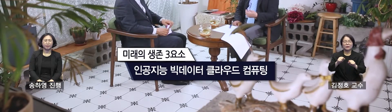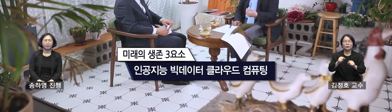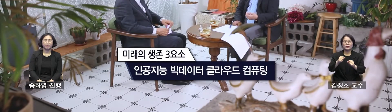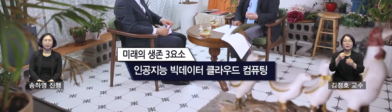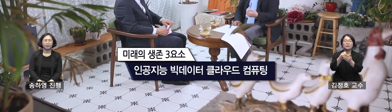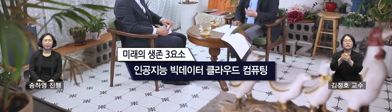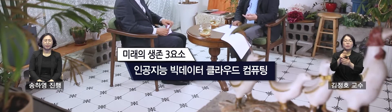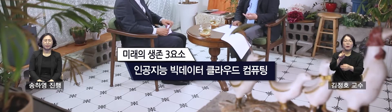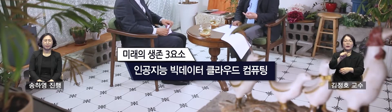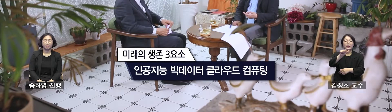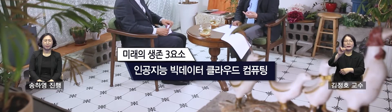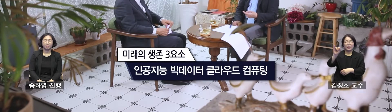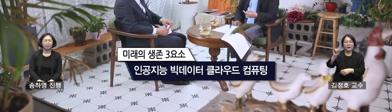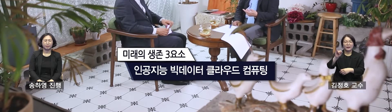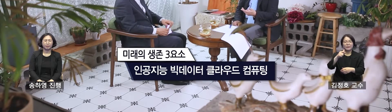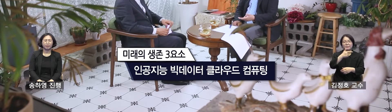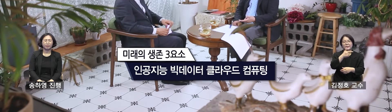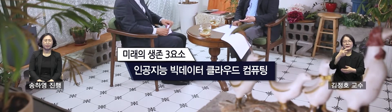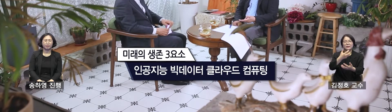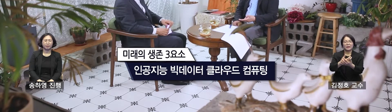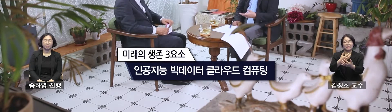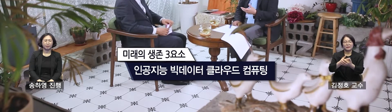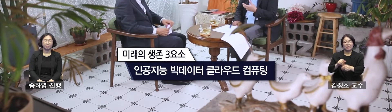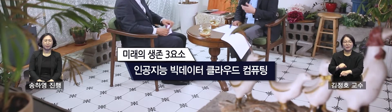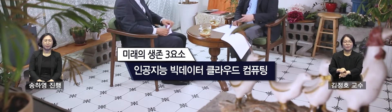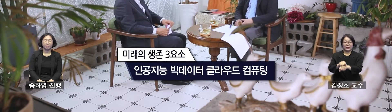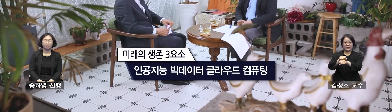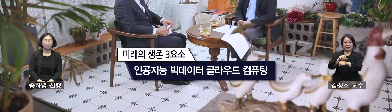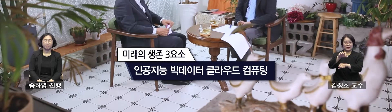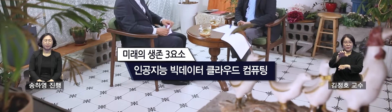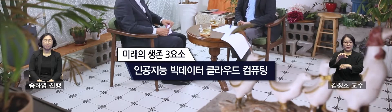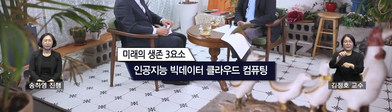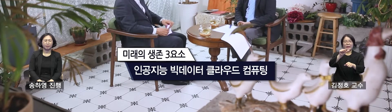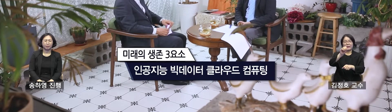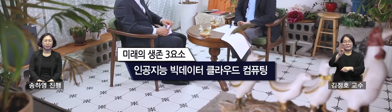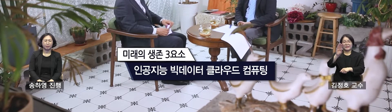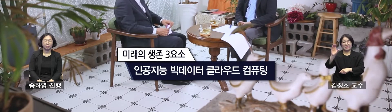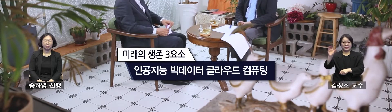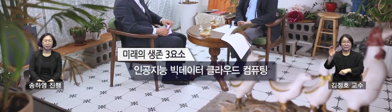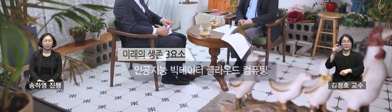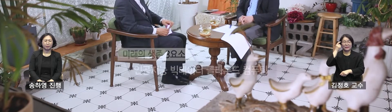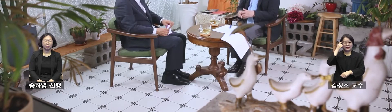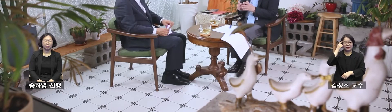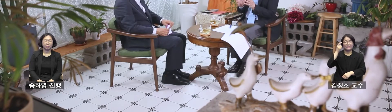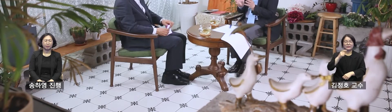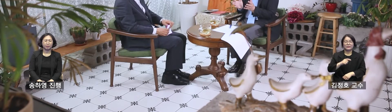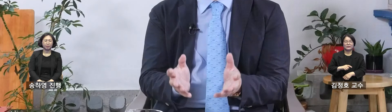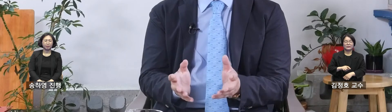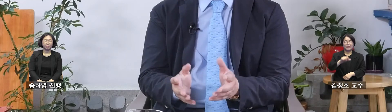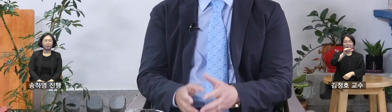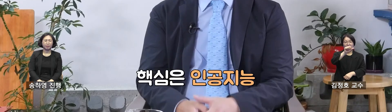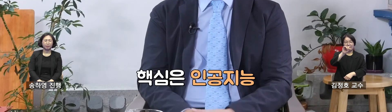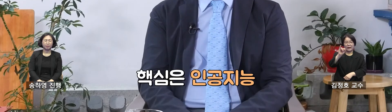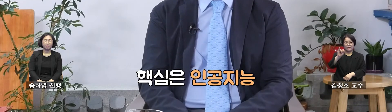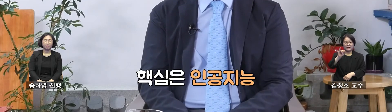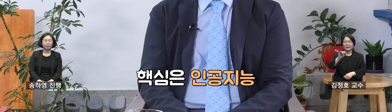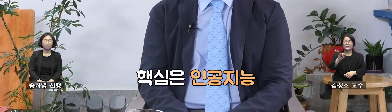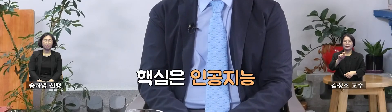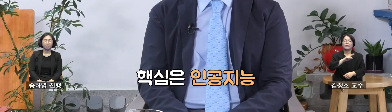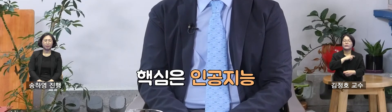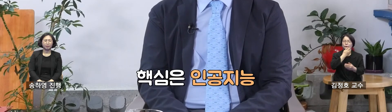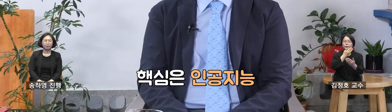거는 AI, 빅데이터, 클라우드 컴퓨팅, ABC라고 이렇게 생각을 합니다. 그래서 AI가 가장